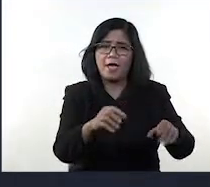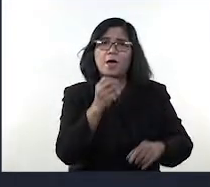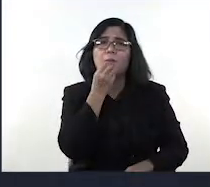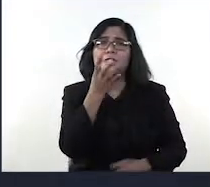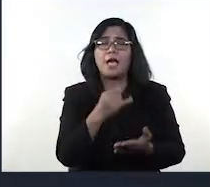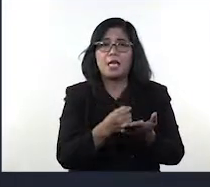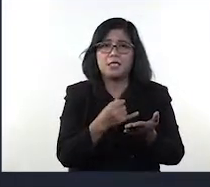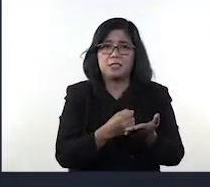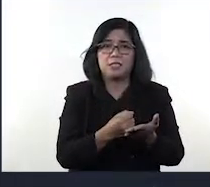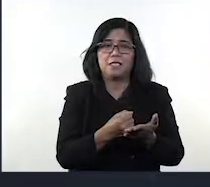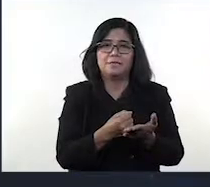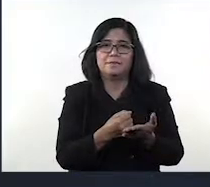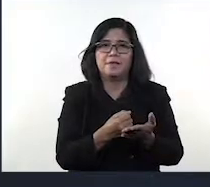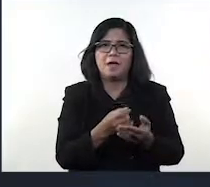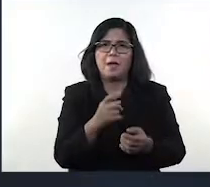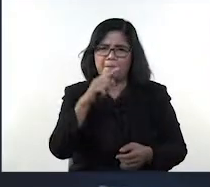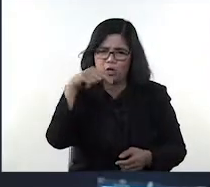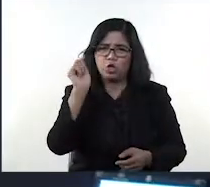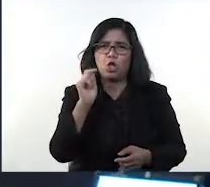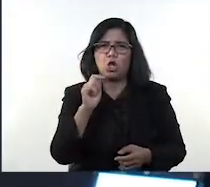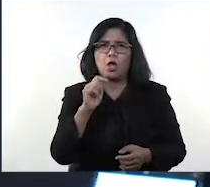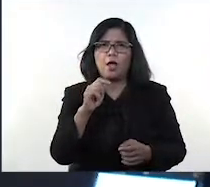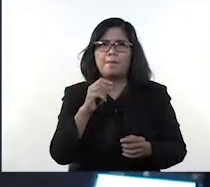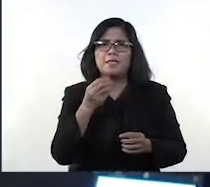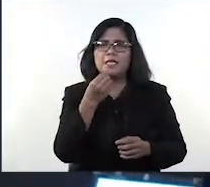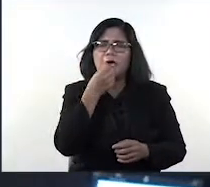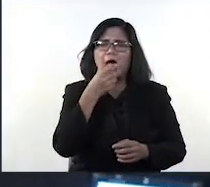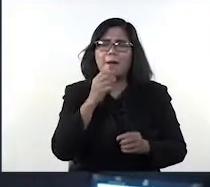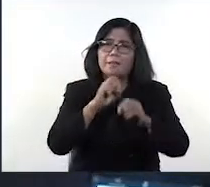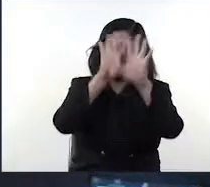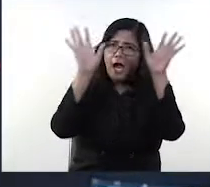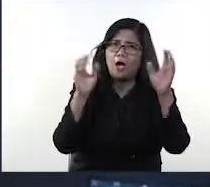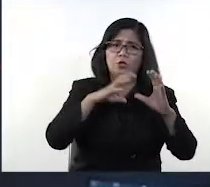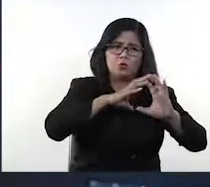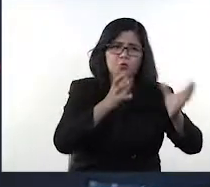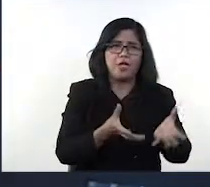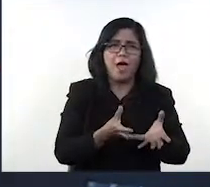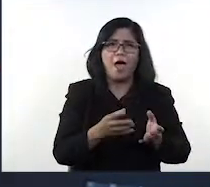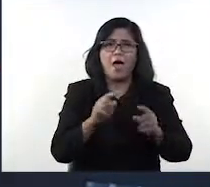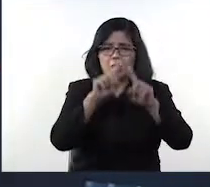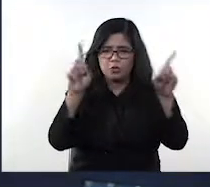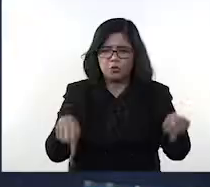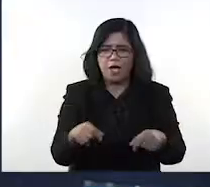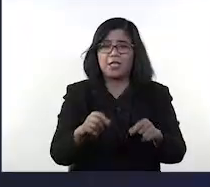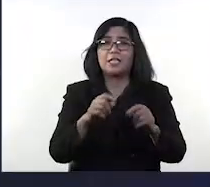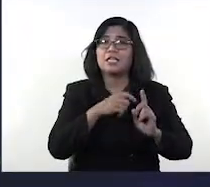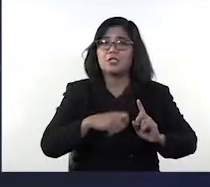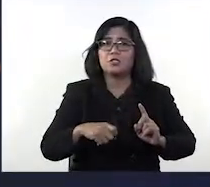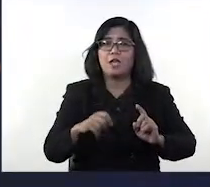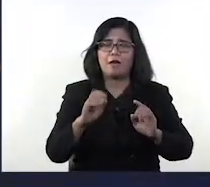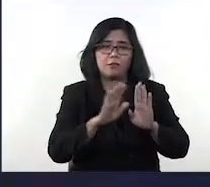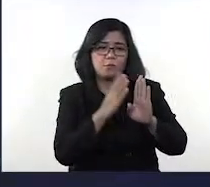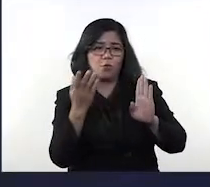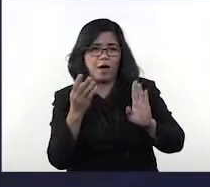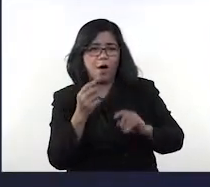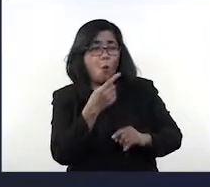memberitakan Injil Hai Betul tugas kita menjadi garam dunia menjadi terang dunia menjadi surat Kristus yang terbuka yang dapat dibaca semua